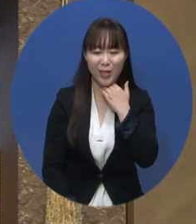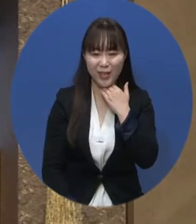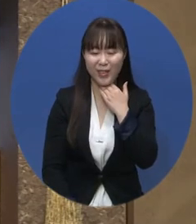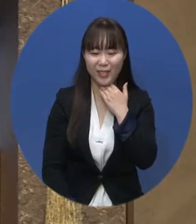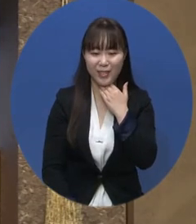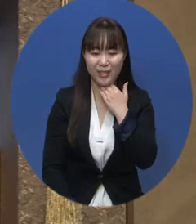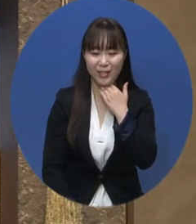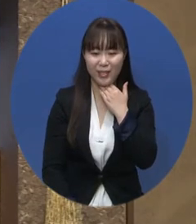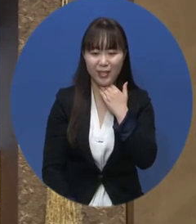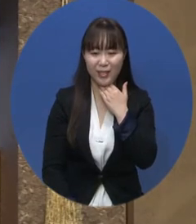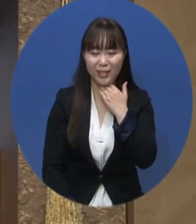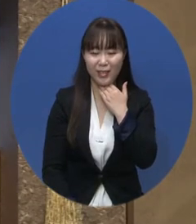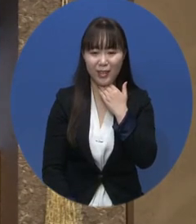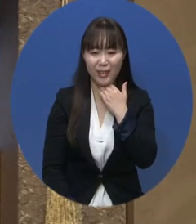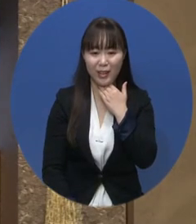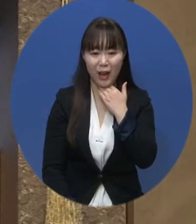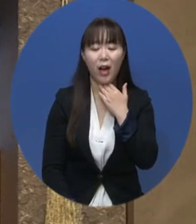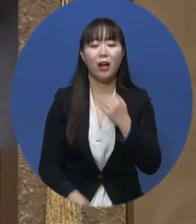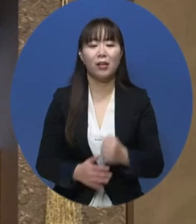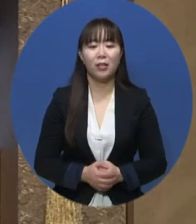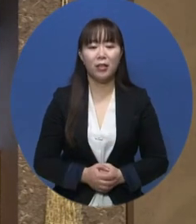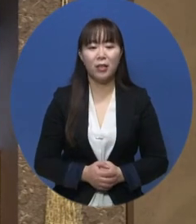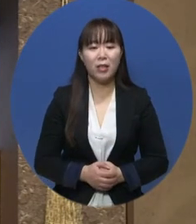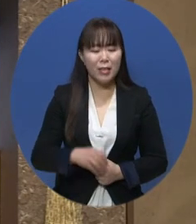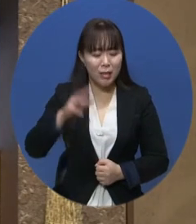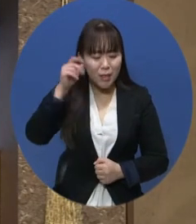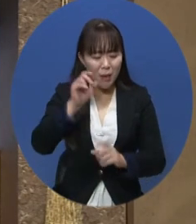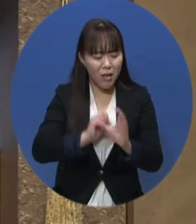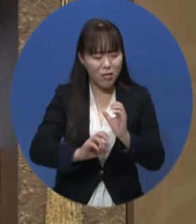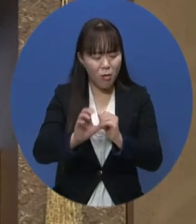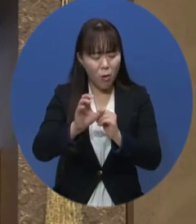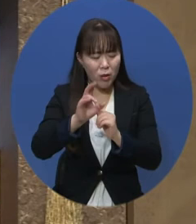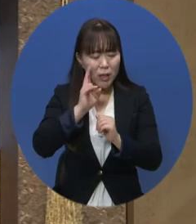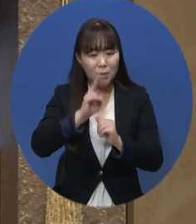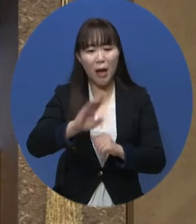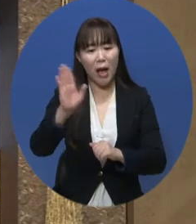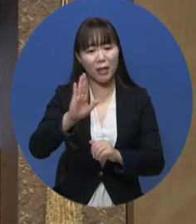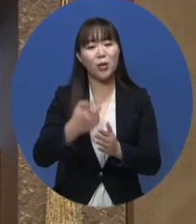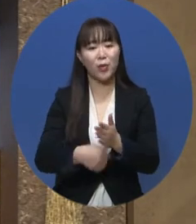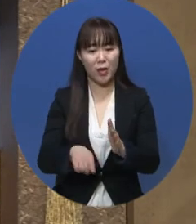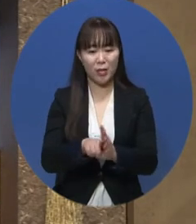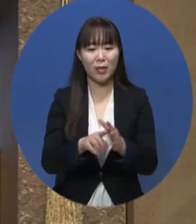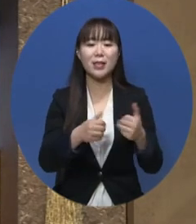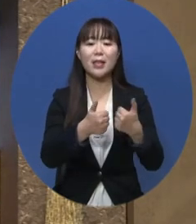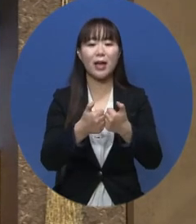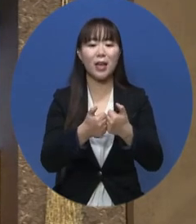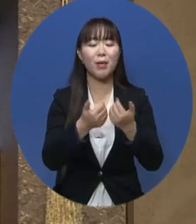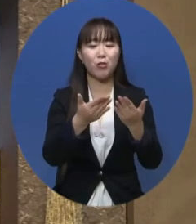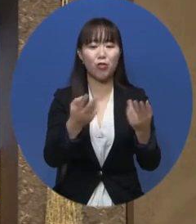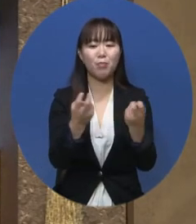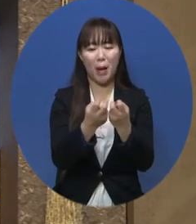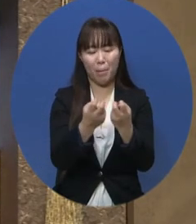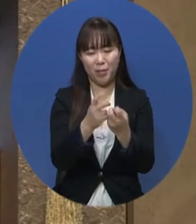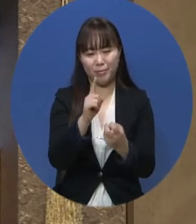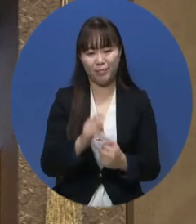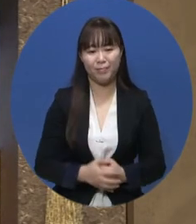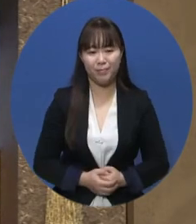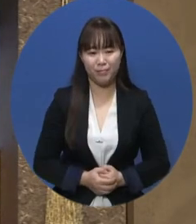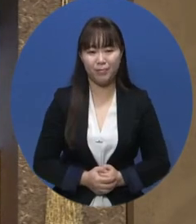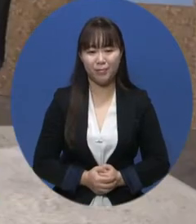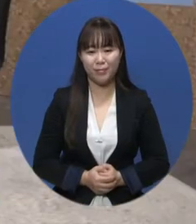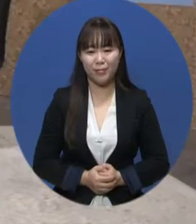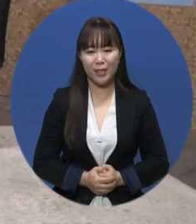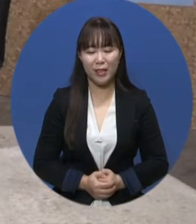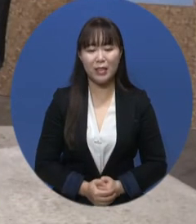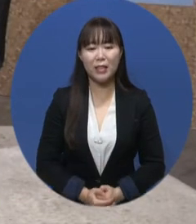하고 기다리시거든요. 그게 이제 치매가 더 악화되지 않게 상담해 주시는 방법 중에 하나죠. 아,